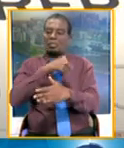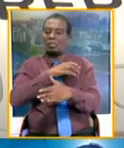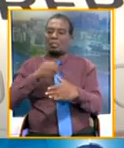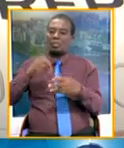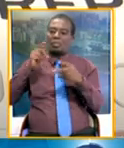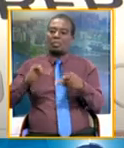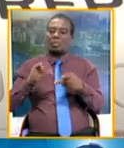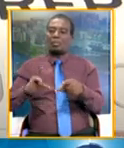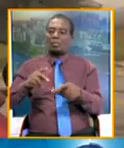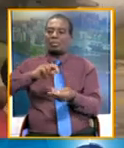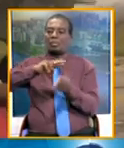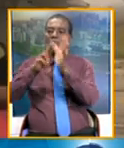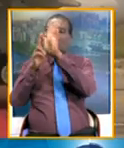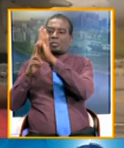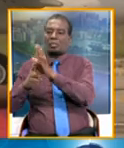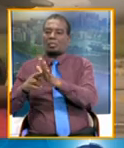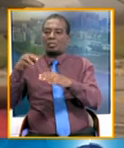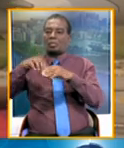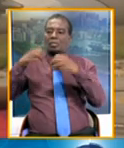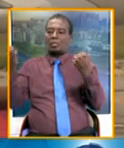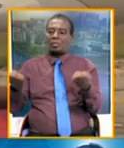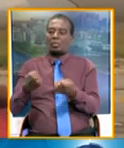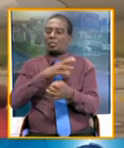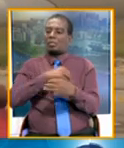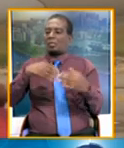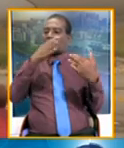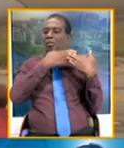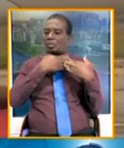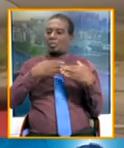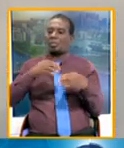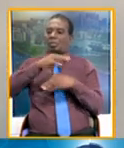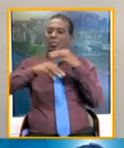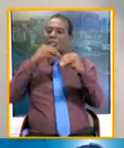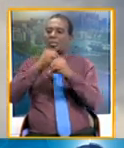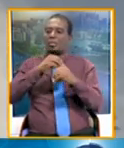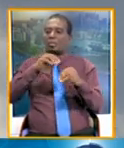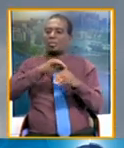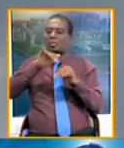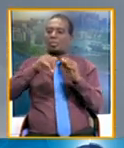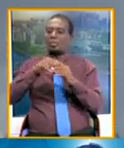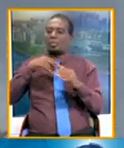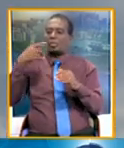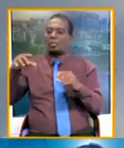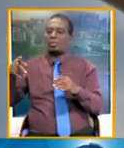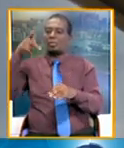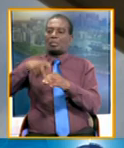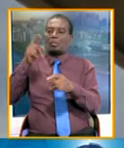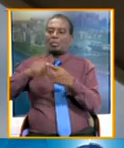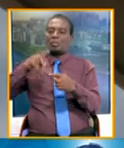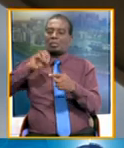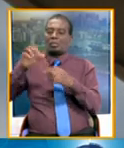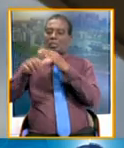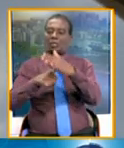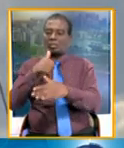Seront également présents des représentants d'entreprises, des chefs d'entreprises du monde entier qui prendront aussi part à cet événement. Ce